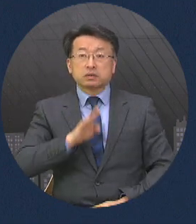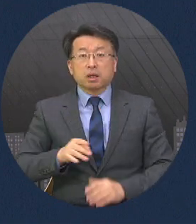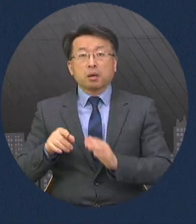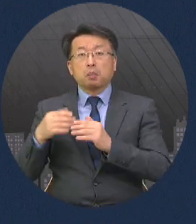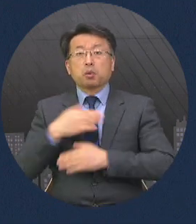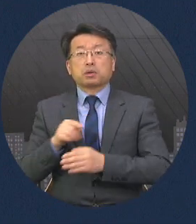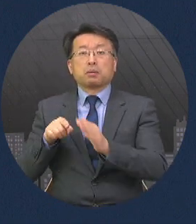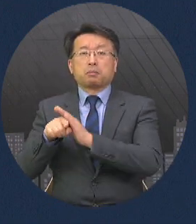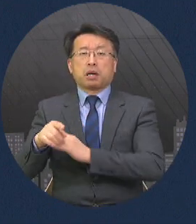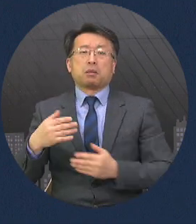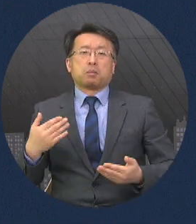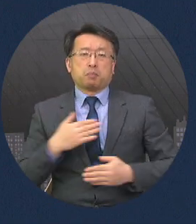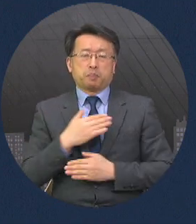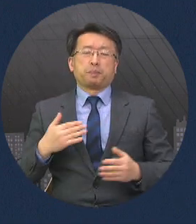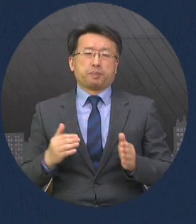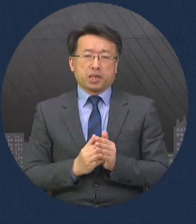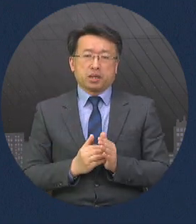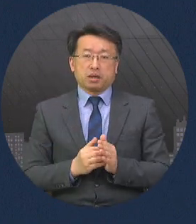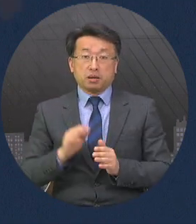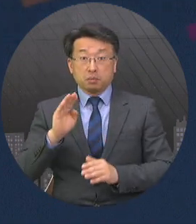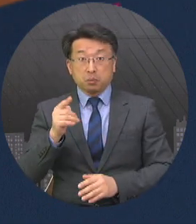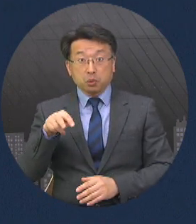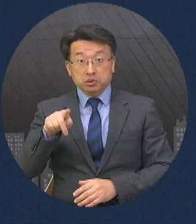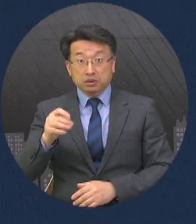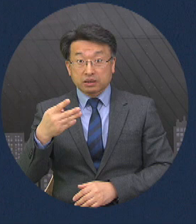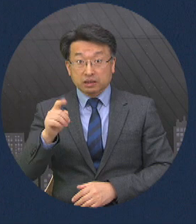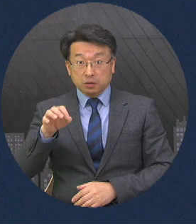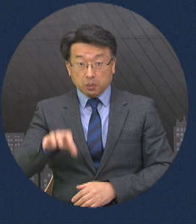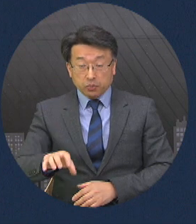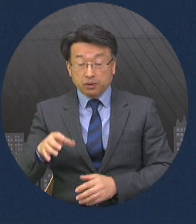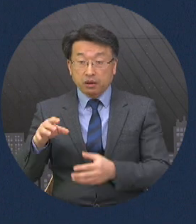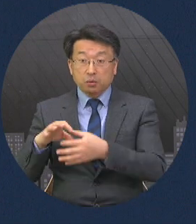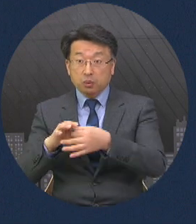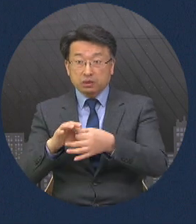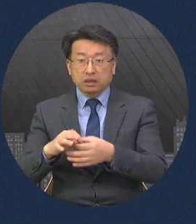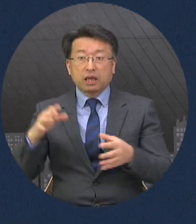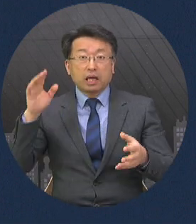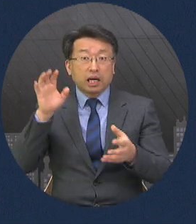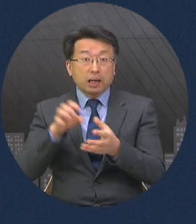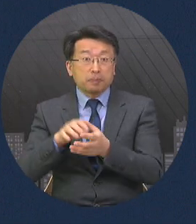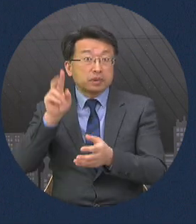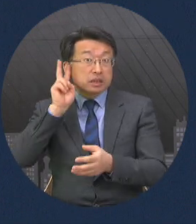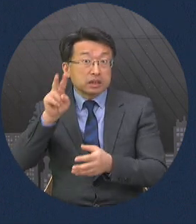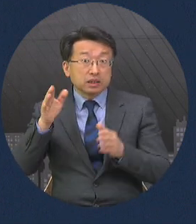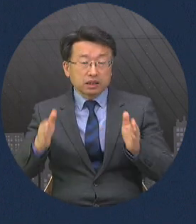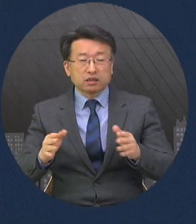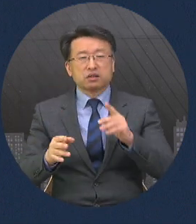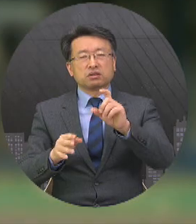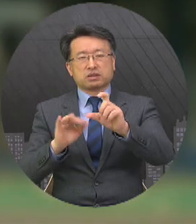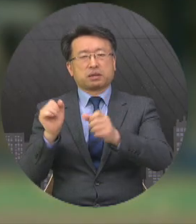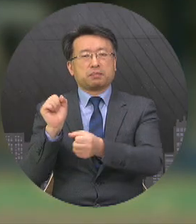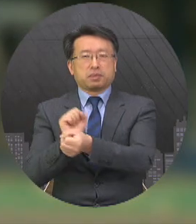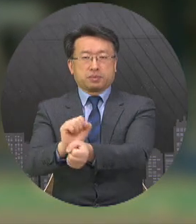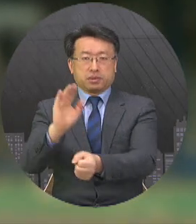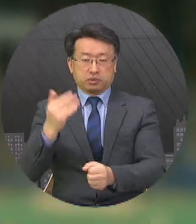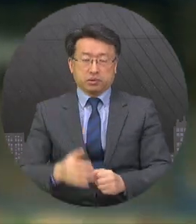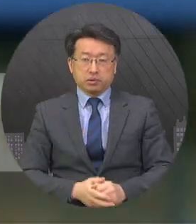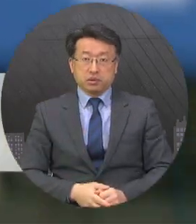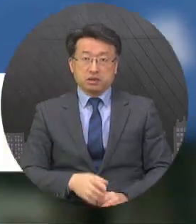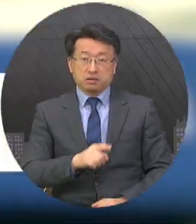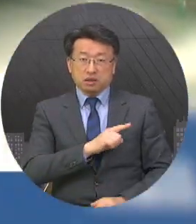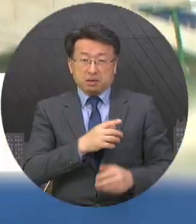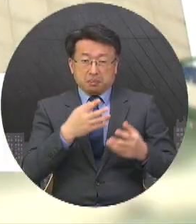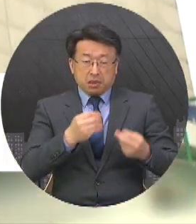점 보성 탕 관련 만 이틀 동안 15명의 확진 자가 나왔습니다 경남 최대 집단 감염인